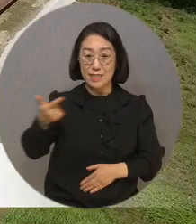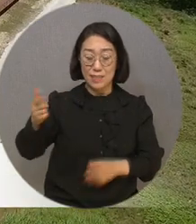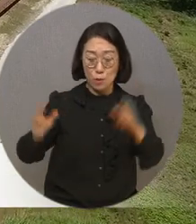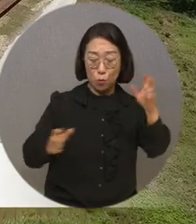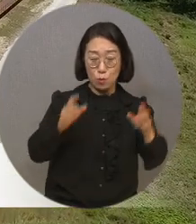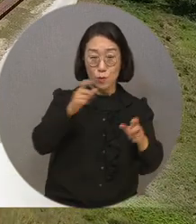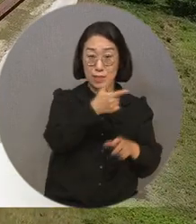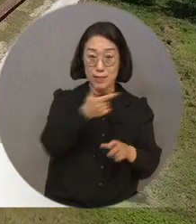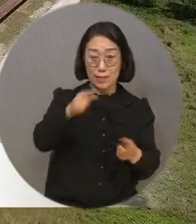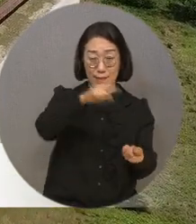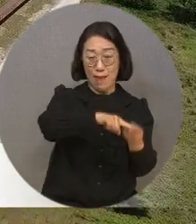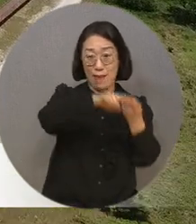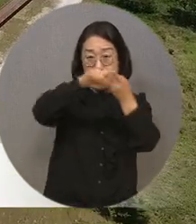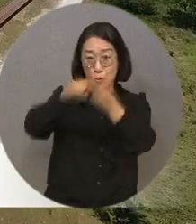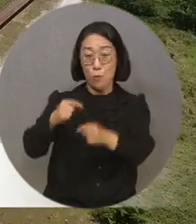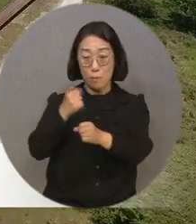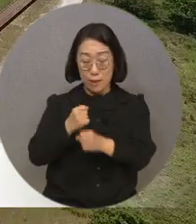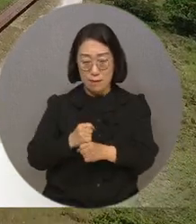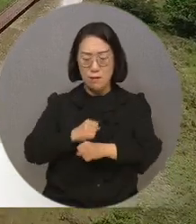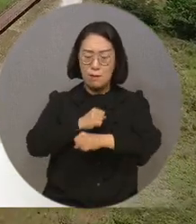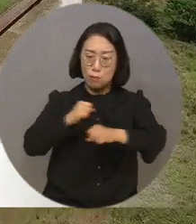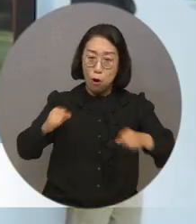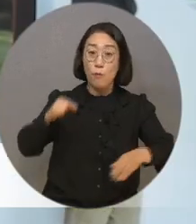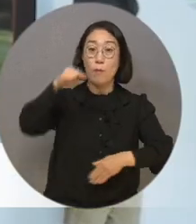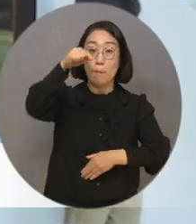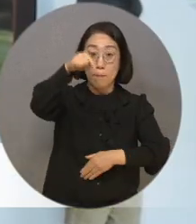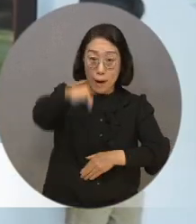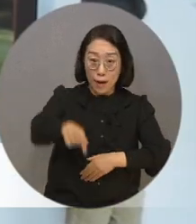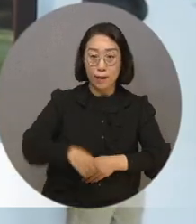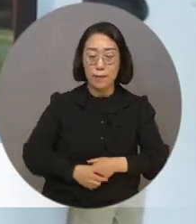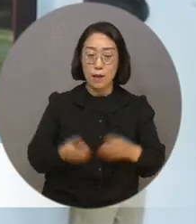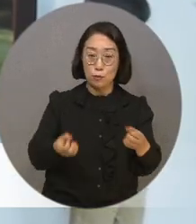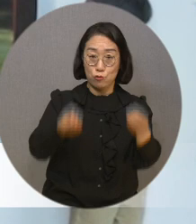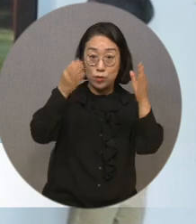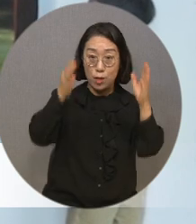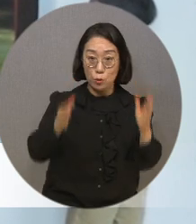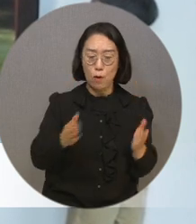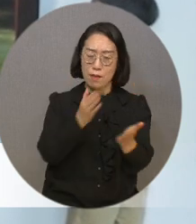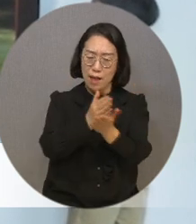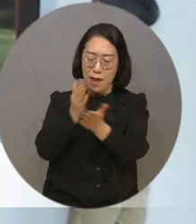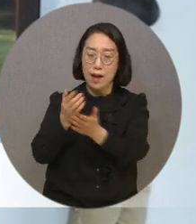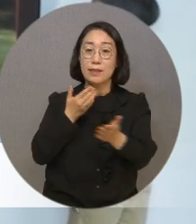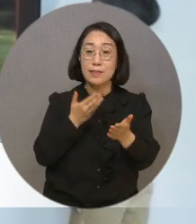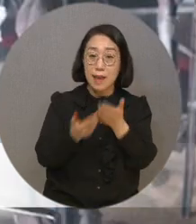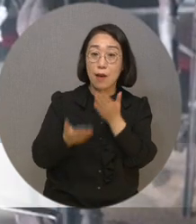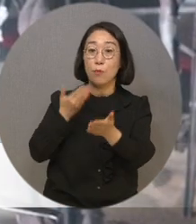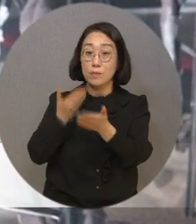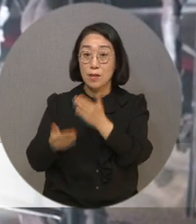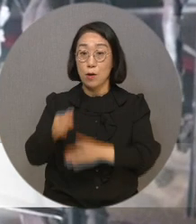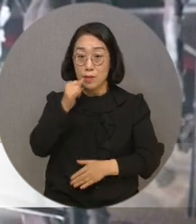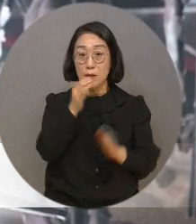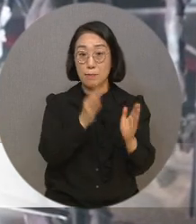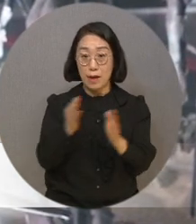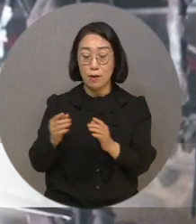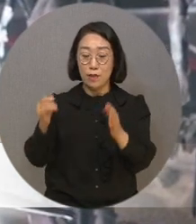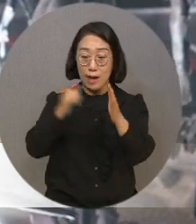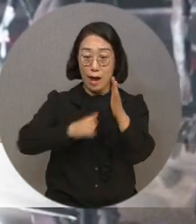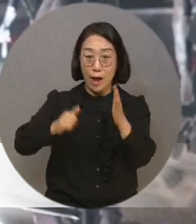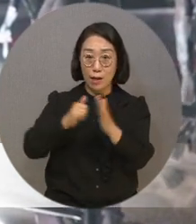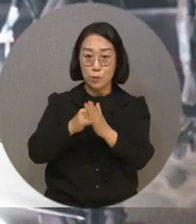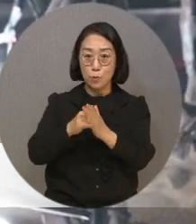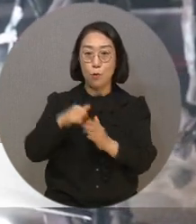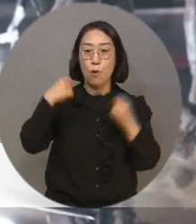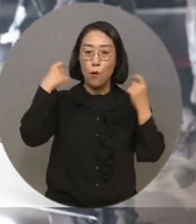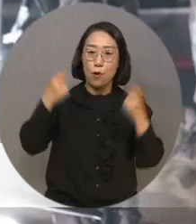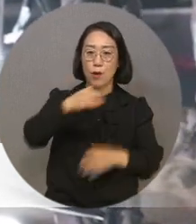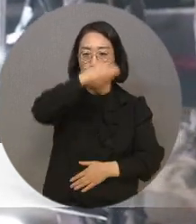조성된 330만 제곱미터의 넓은 야외 공원과 축제 기간 운영되는 다채로운 체험 프로그램으로 가족 단위 관광객들의